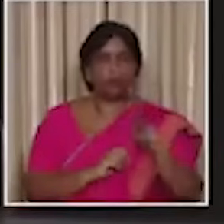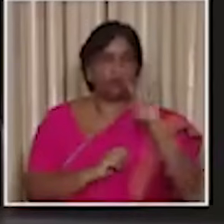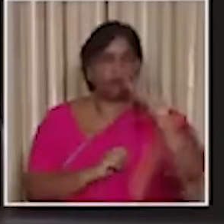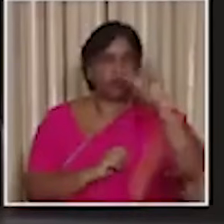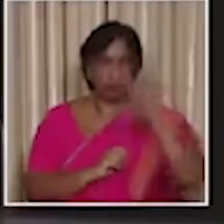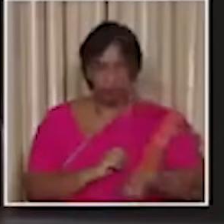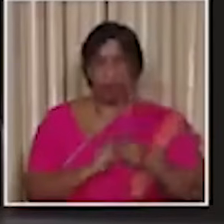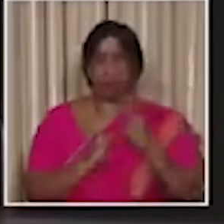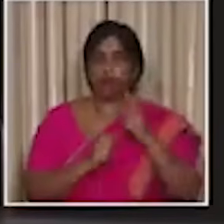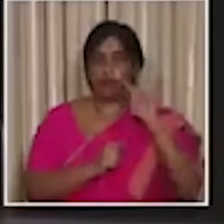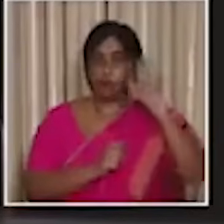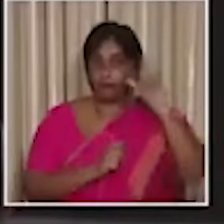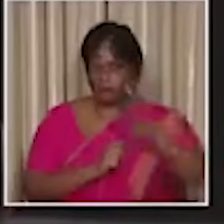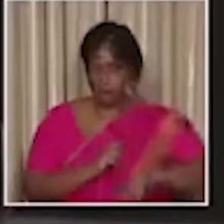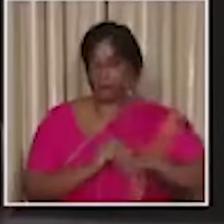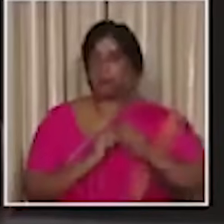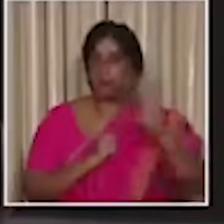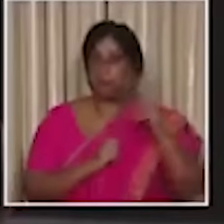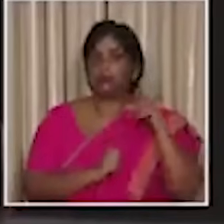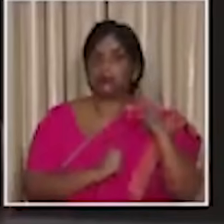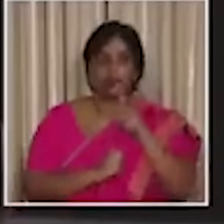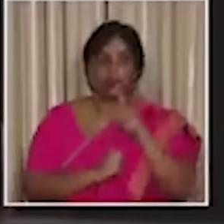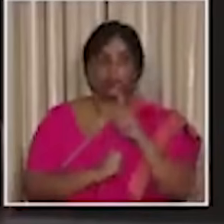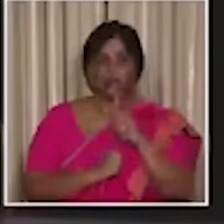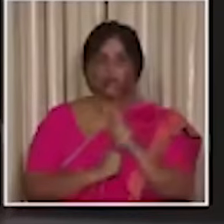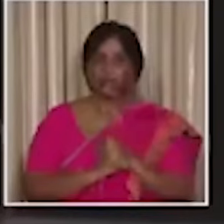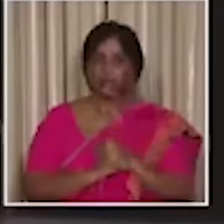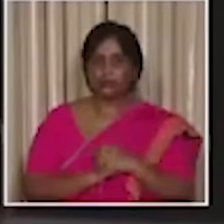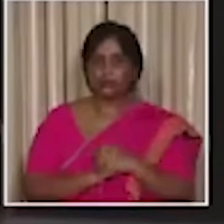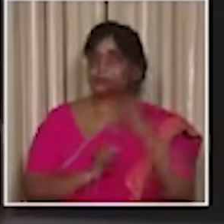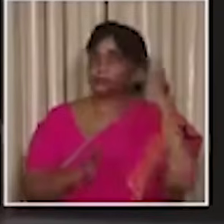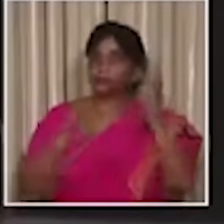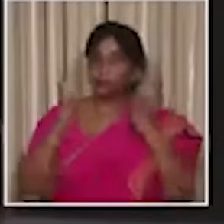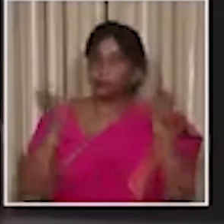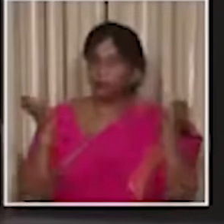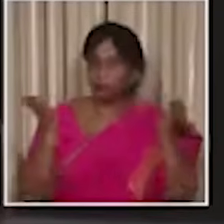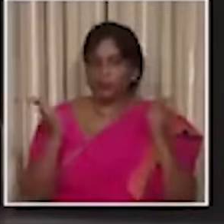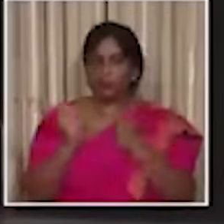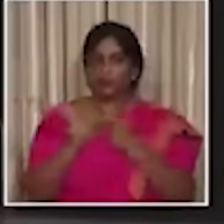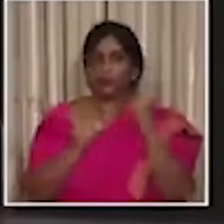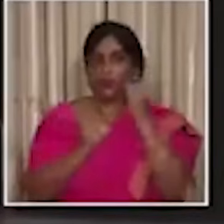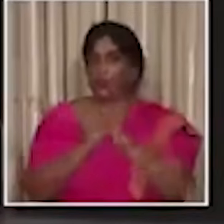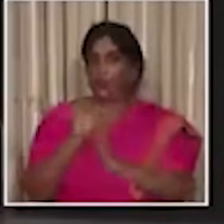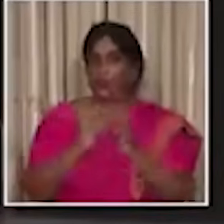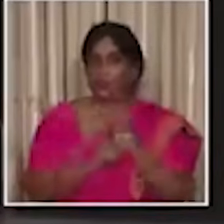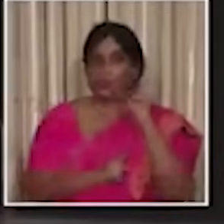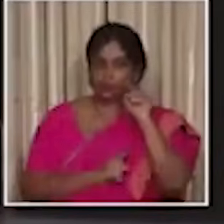විකුණනවා 138. හැබැයි ඔබතුමා කව මේක වැලි වැඩද? මේ ලෝකයේ අනුර කුමාර ඇමතුමා